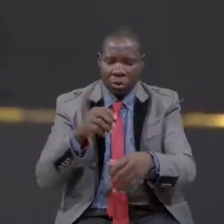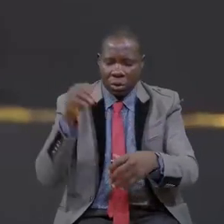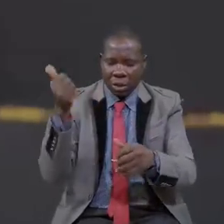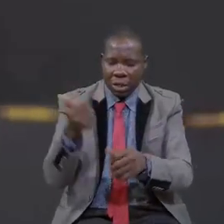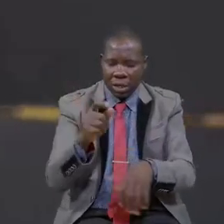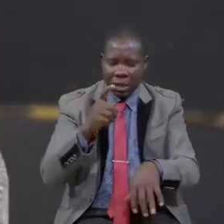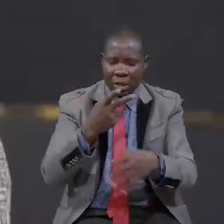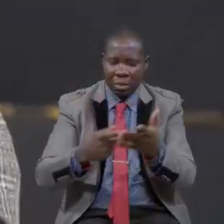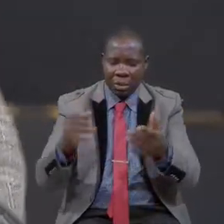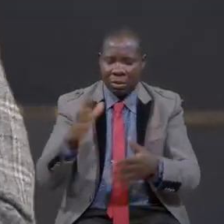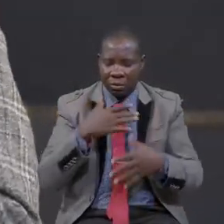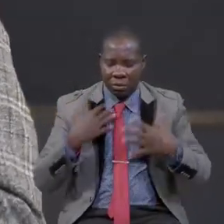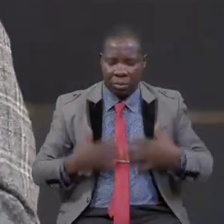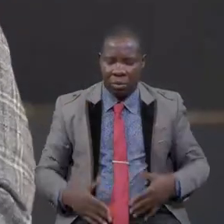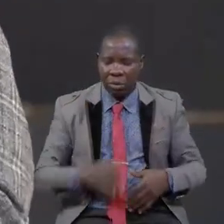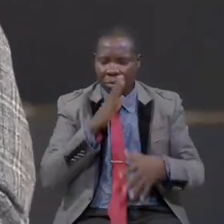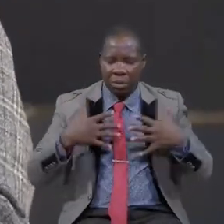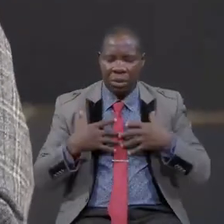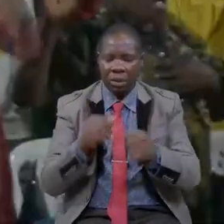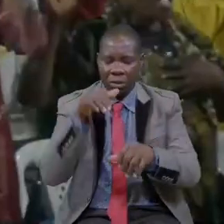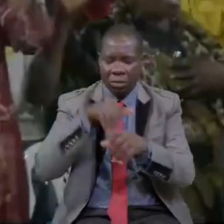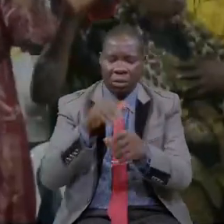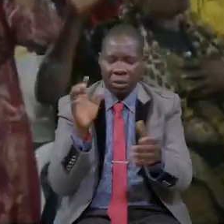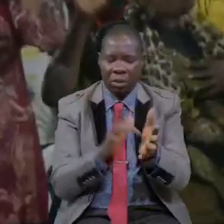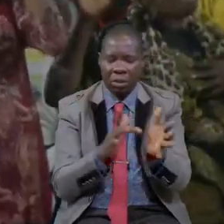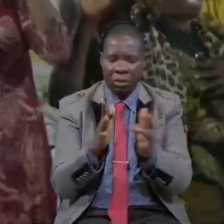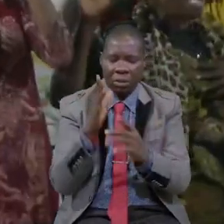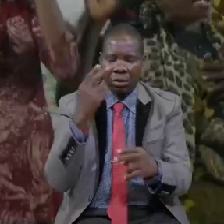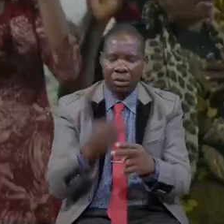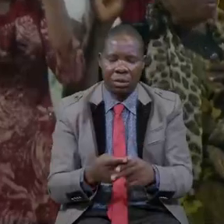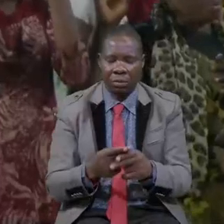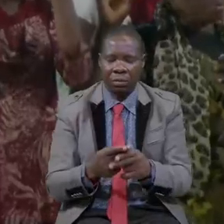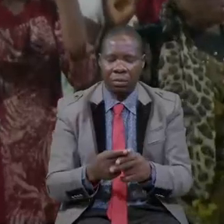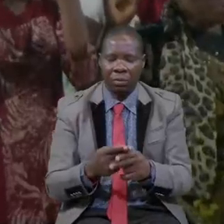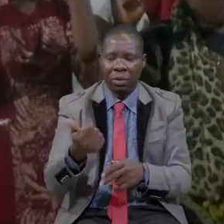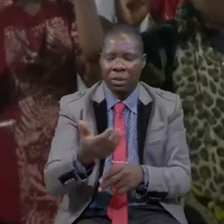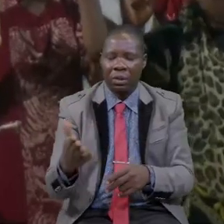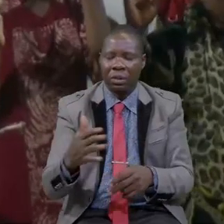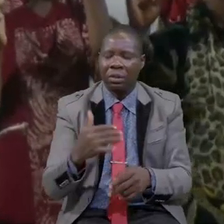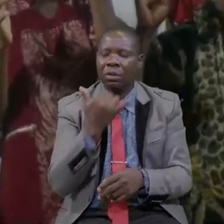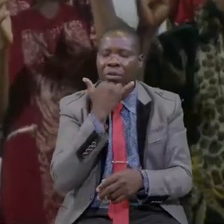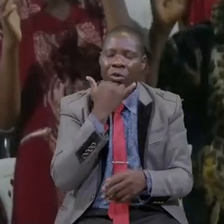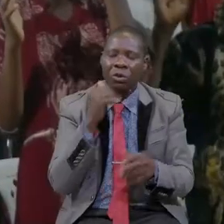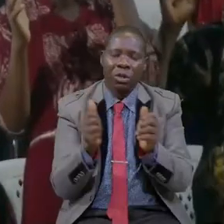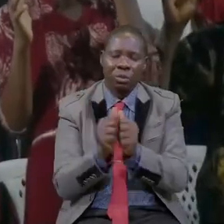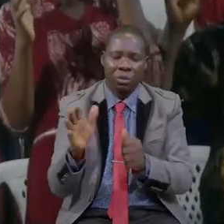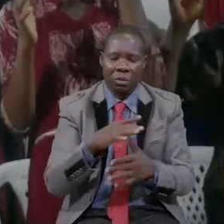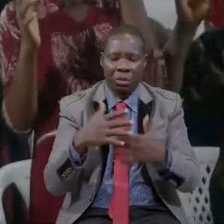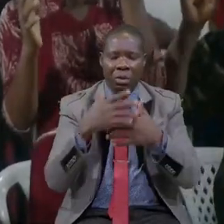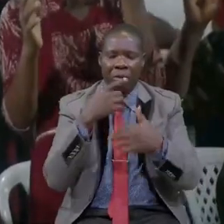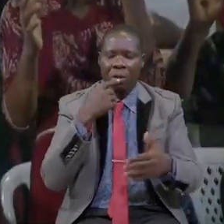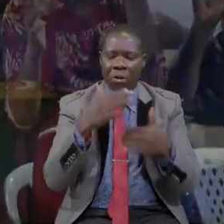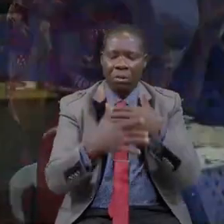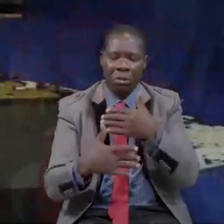ton corps soit guérie au nom de Jésus. Tout ce qui ne va pas dans ton